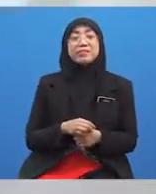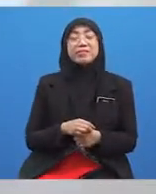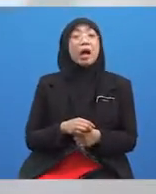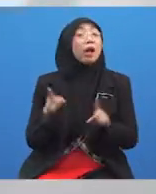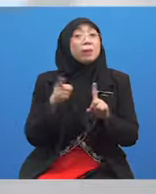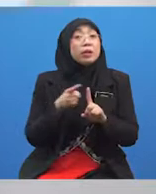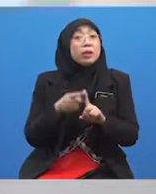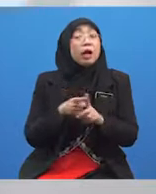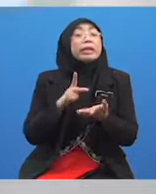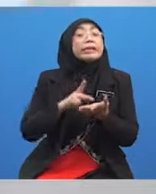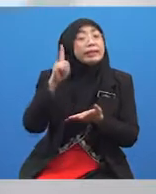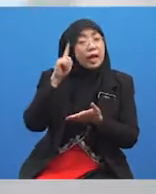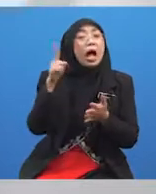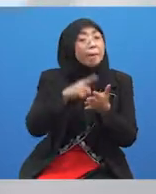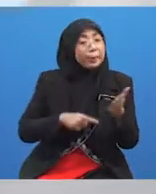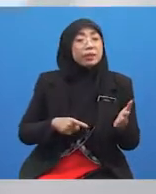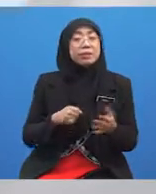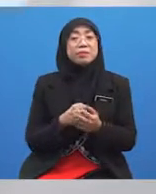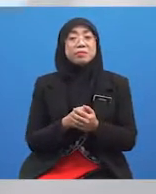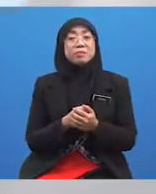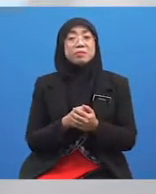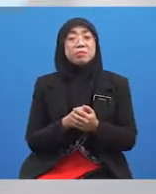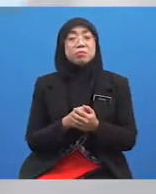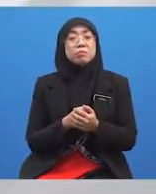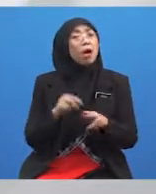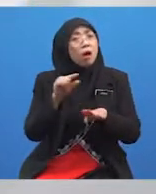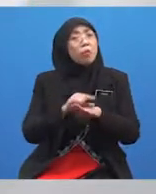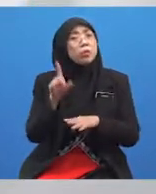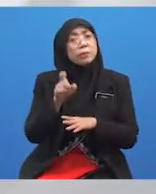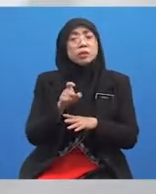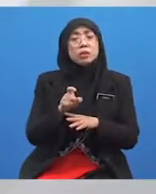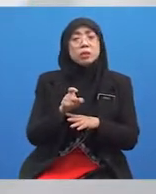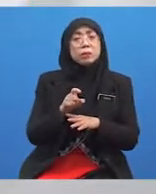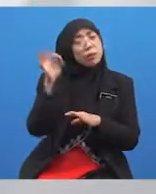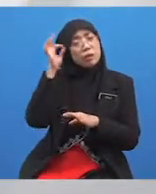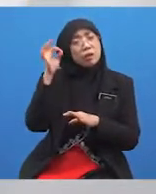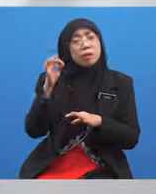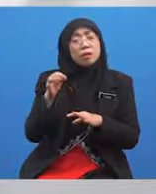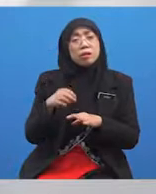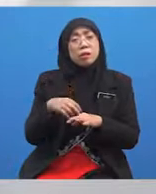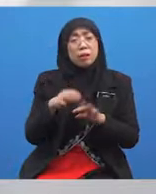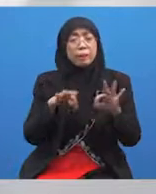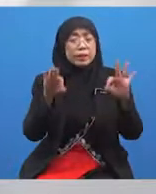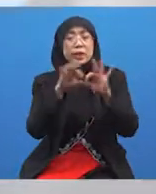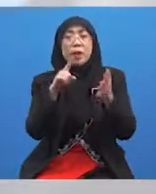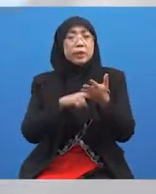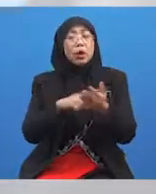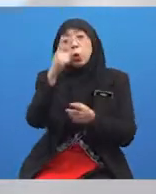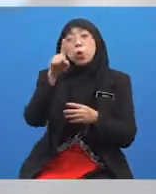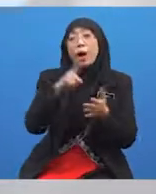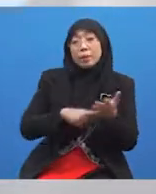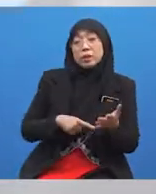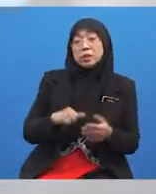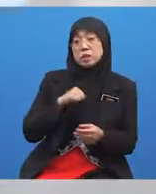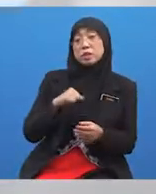mengenal pasti keperluan. Pengguna mula menyedari memerlukan sesuatu produk untuk keperluan pribadi